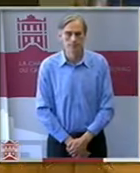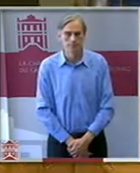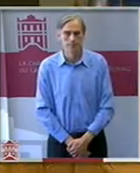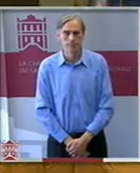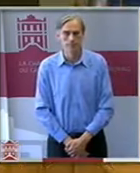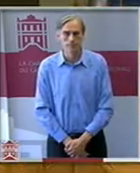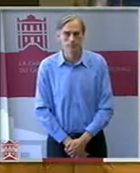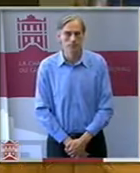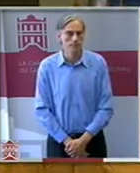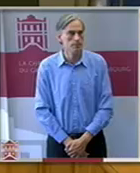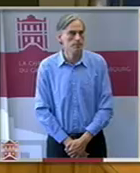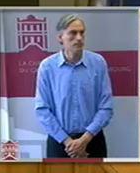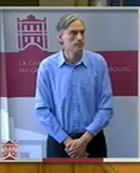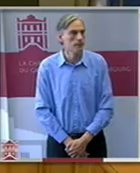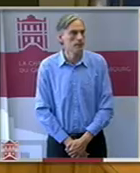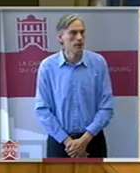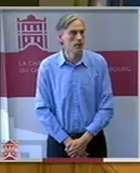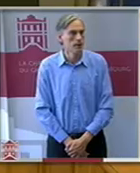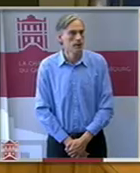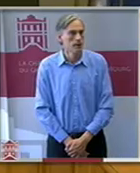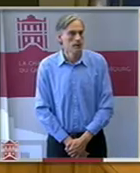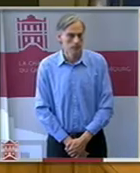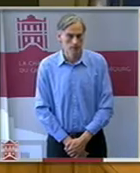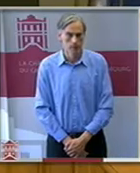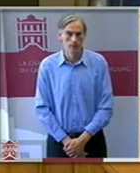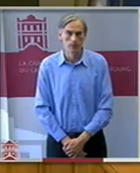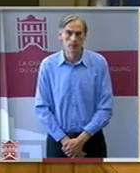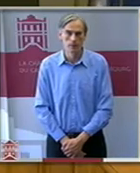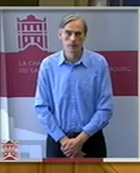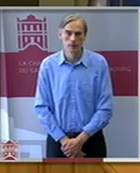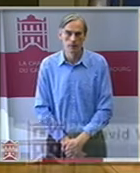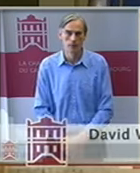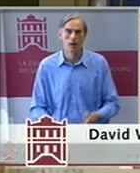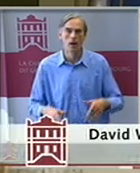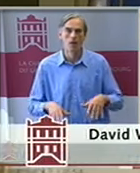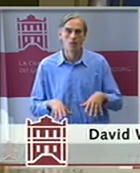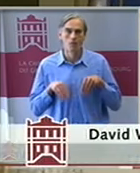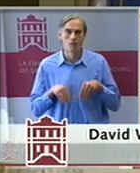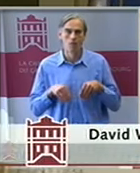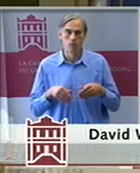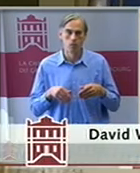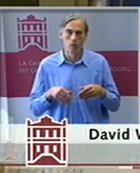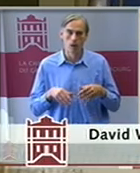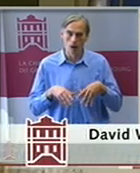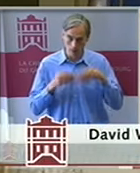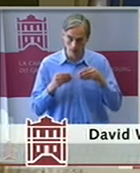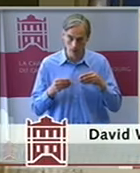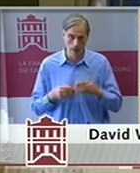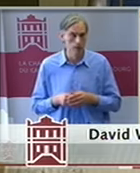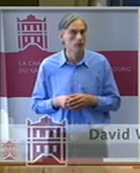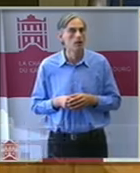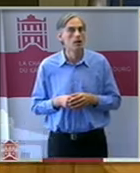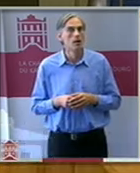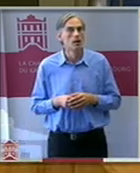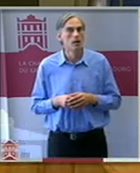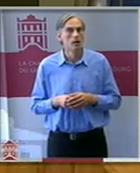Merci, Herr Präsident. Ihr de Schufanke wollte ich mir ich wollte mich auch noch ausschließen und das, was den Herr Gusti Gras gesagt hat, für